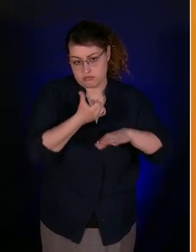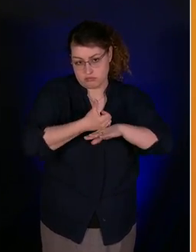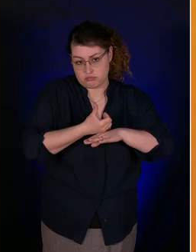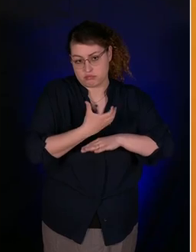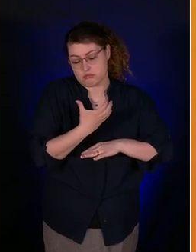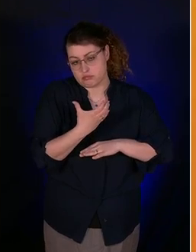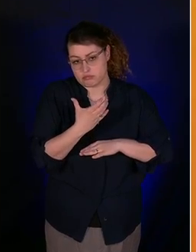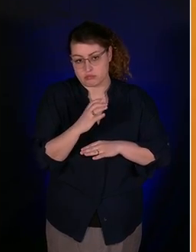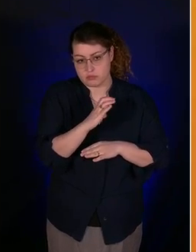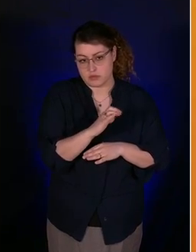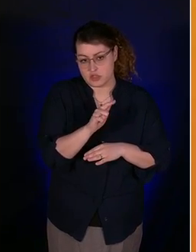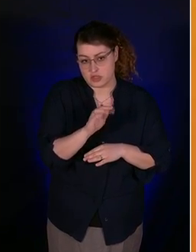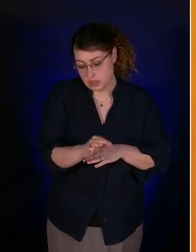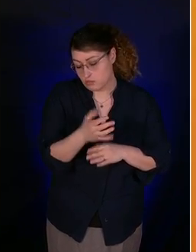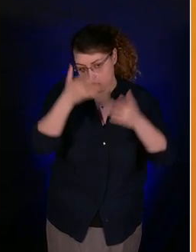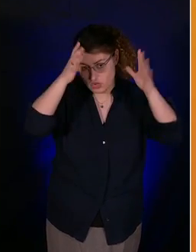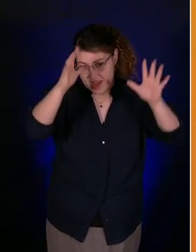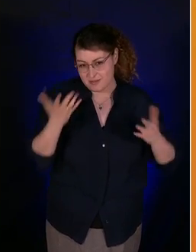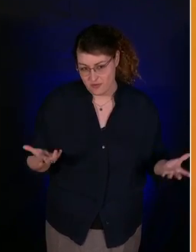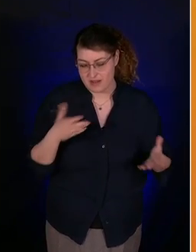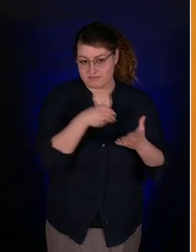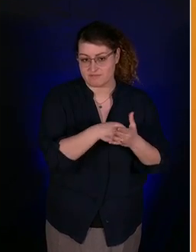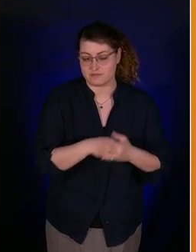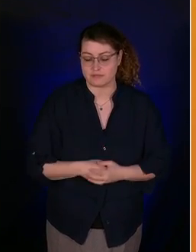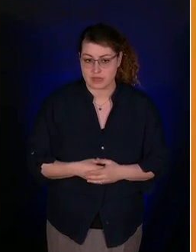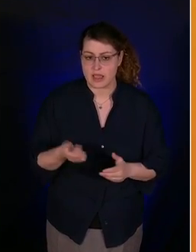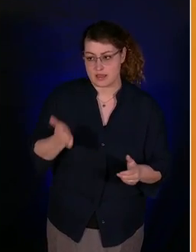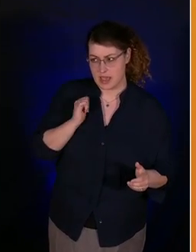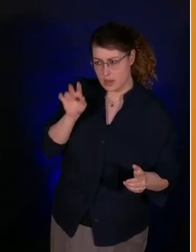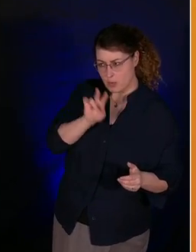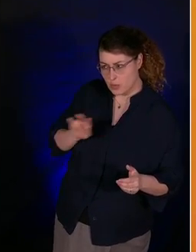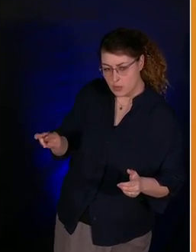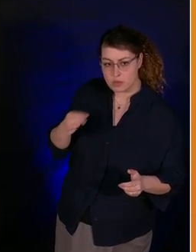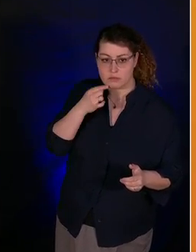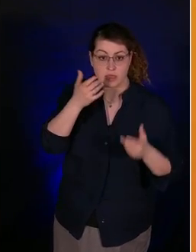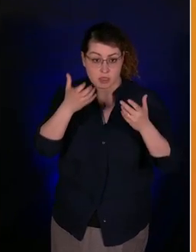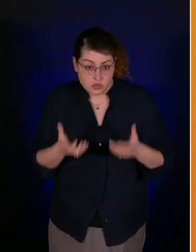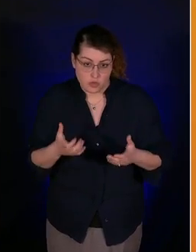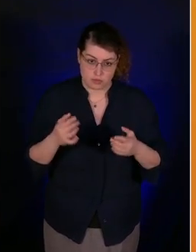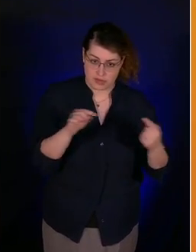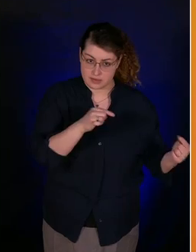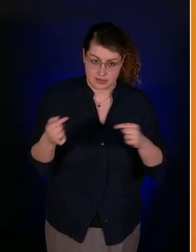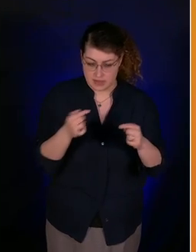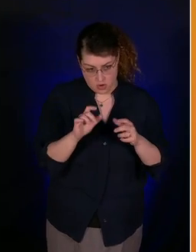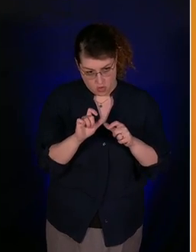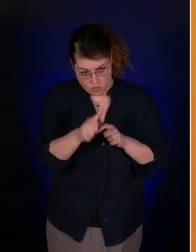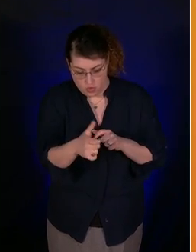Je voulais, au regard de ce qui s'est passé hier et que, comme je suis pour la résolution des désaccords par la